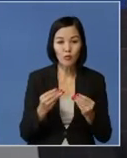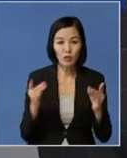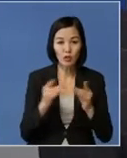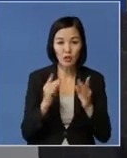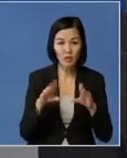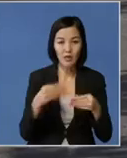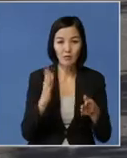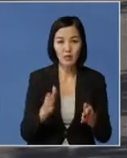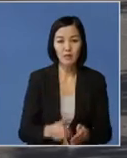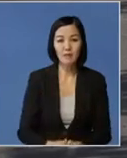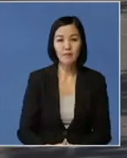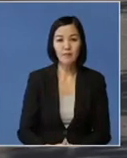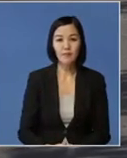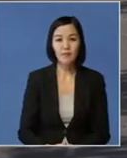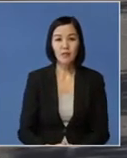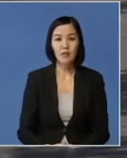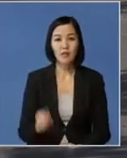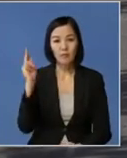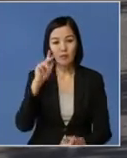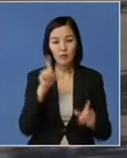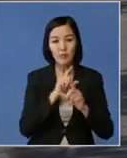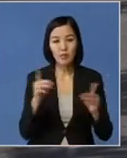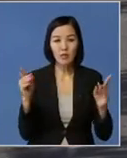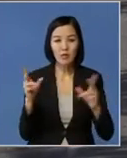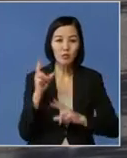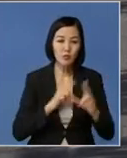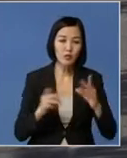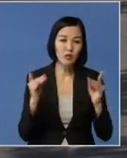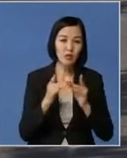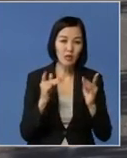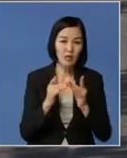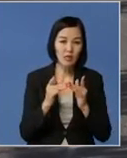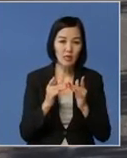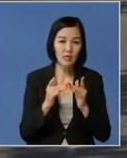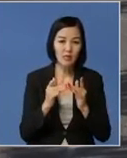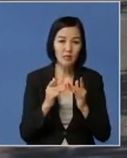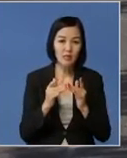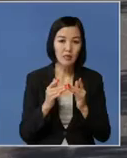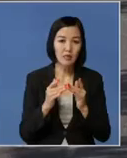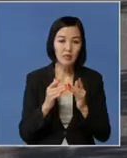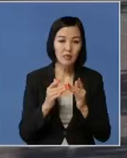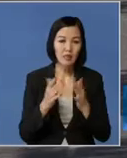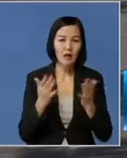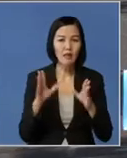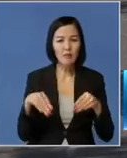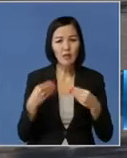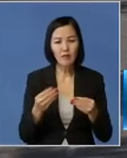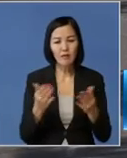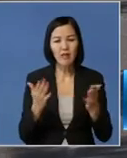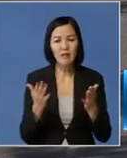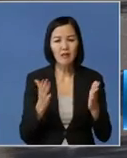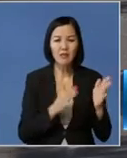жатақхана орны беріледі. Білім шаңырақтарының студенттерге арналған жатақханаларының жаңағындай қалай ол беріліп жатыр, қандай тәртіппен